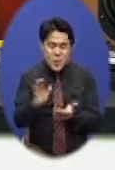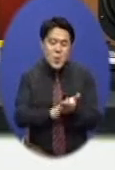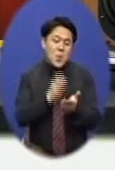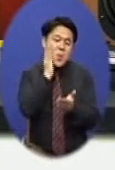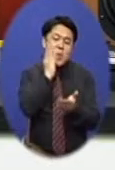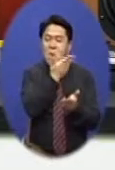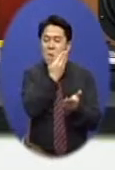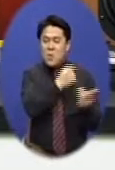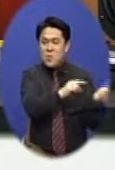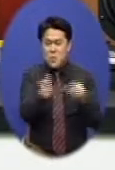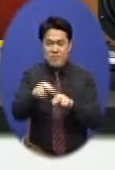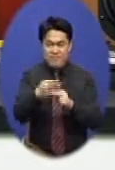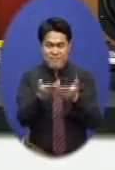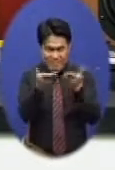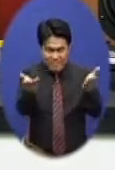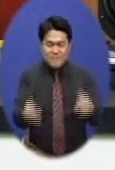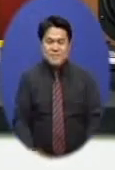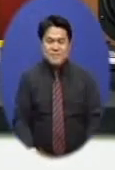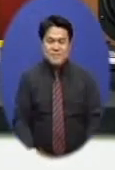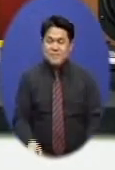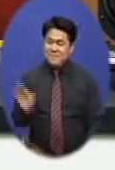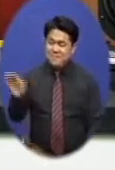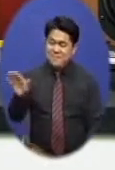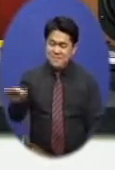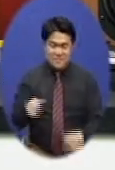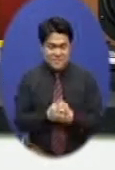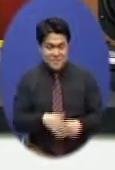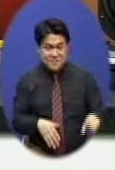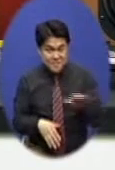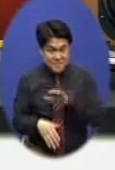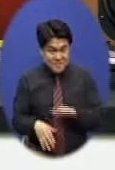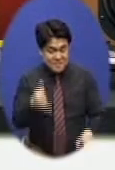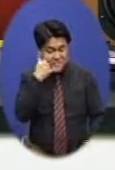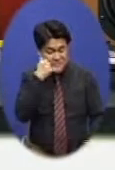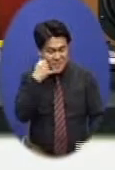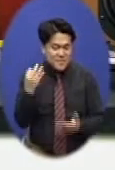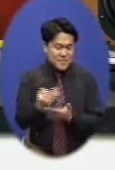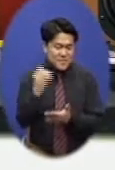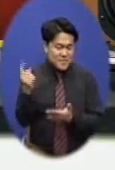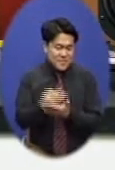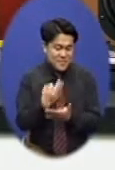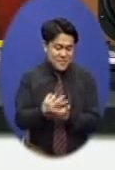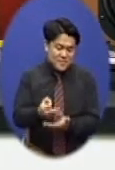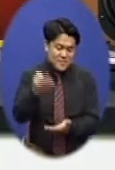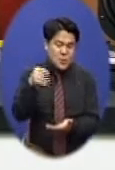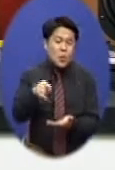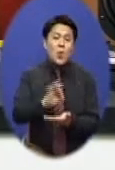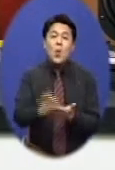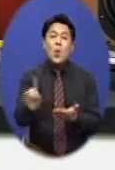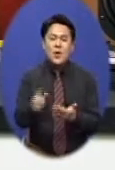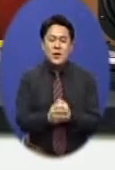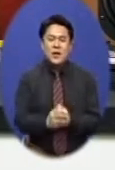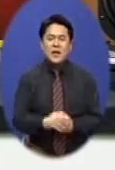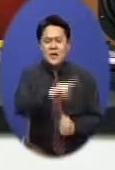우와. 드리도록 하겠습니다. 자, 원희정 씨. 네. 우리 또 ARS 수익금 네? 어디로 쓰여진다고 그랬죠? 네,